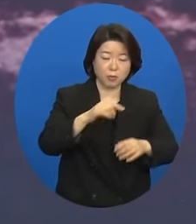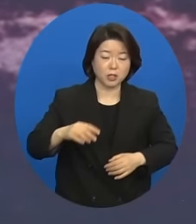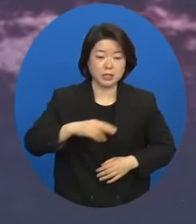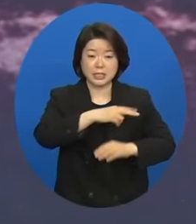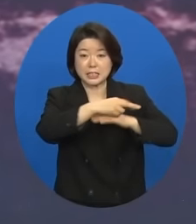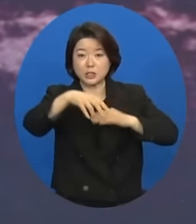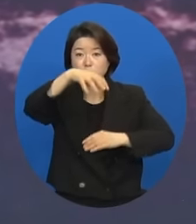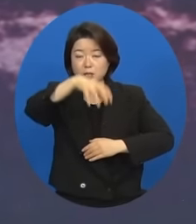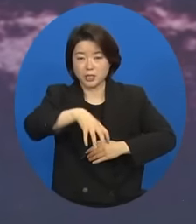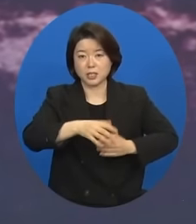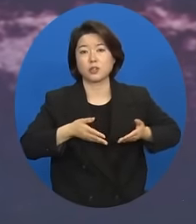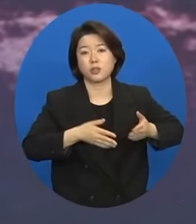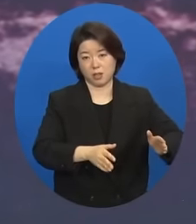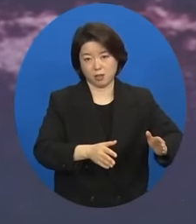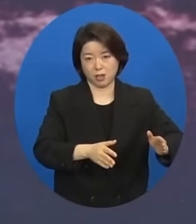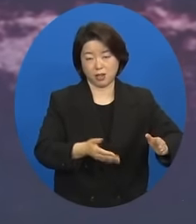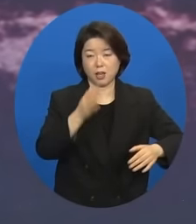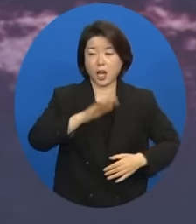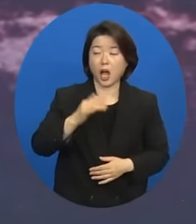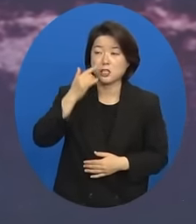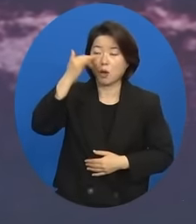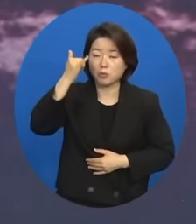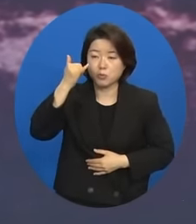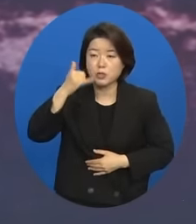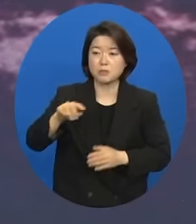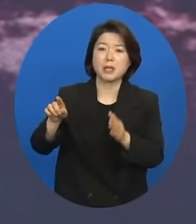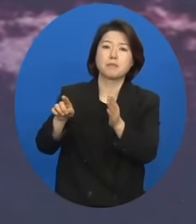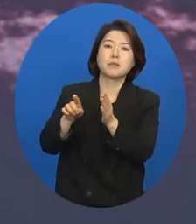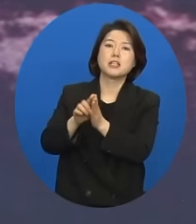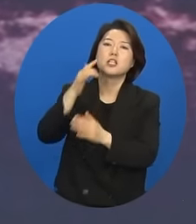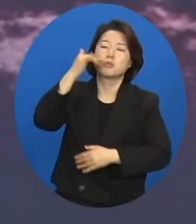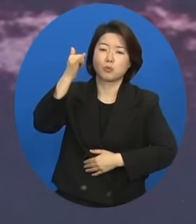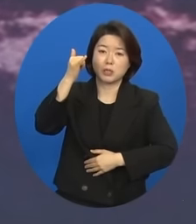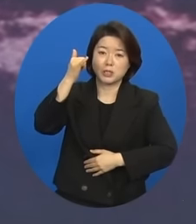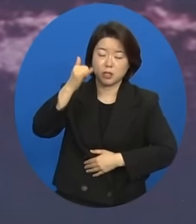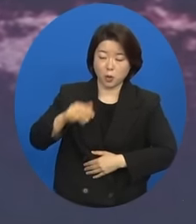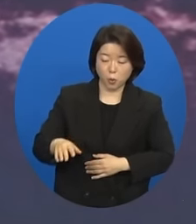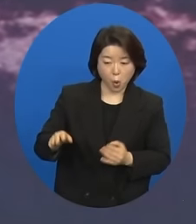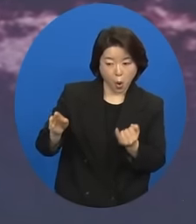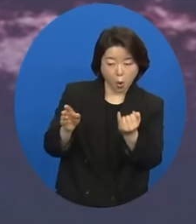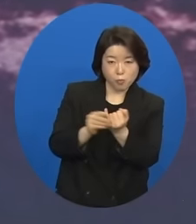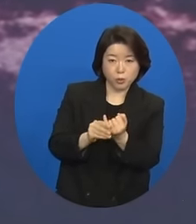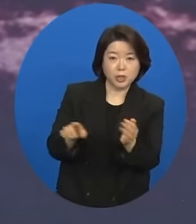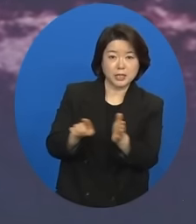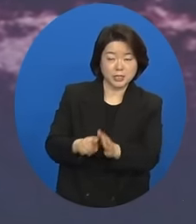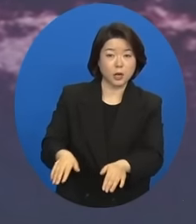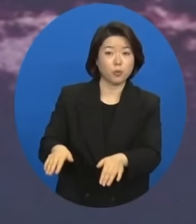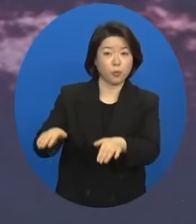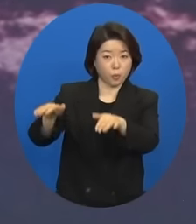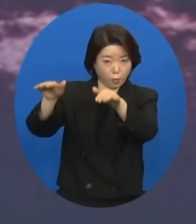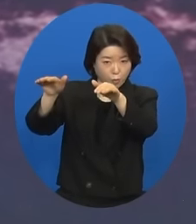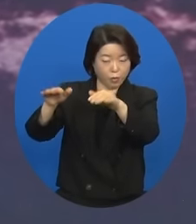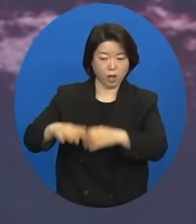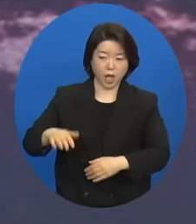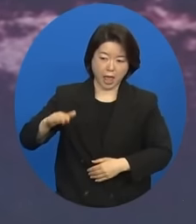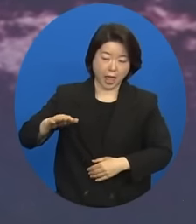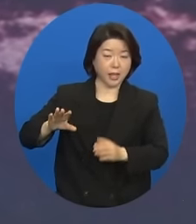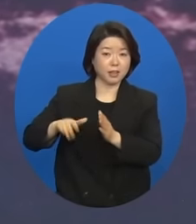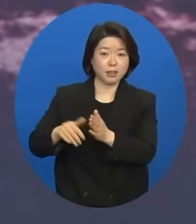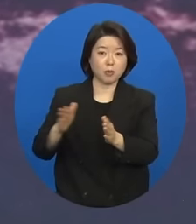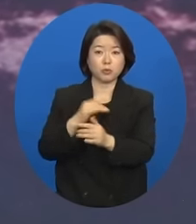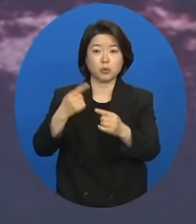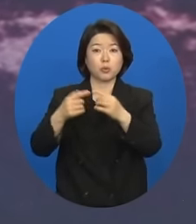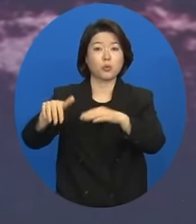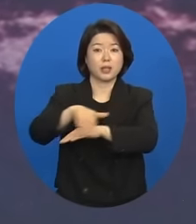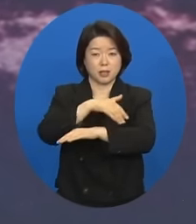부모님이 믿으셔도 모태 신앙으로 자라 나셨습니다 어릴적부터 교회에 다니신 것이죠 그러다가 참 어려운